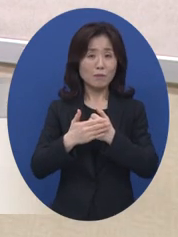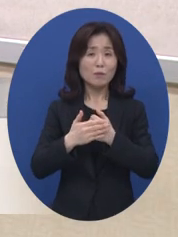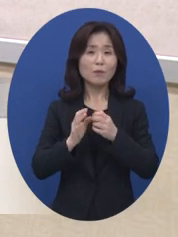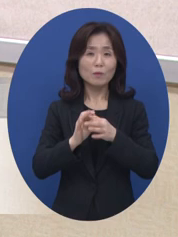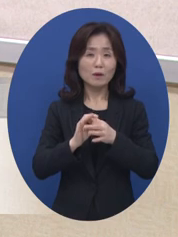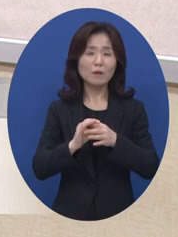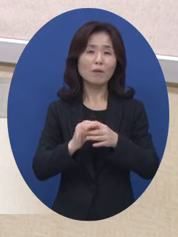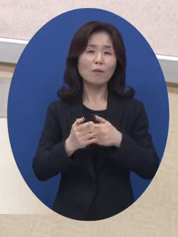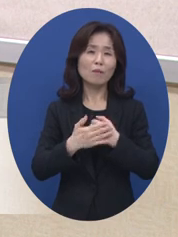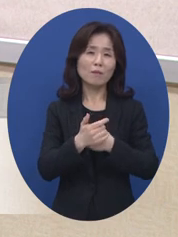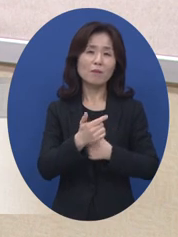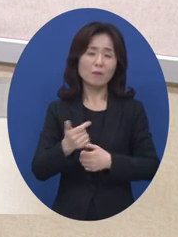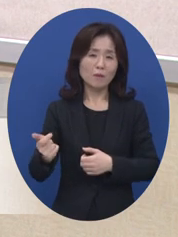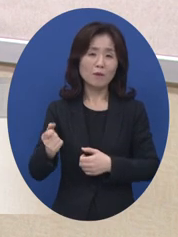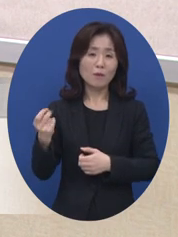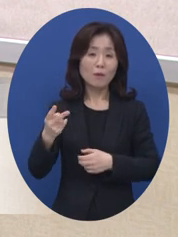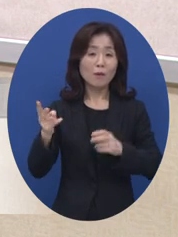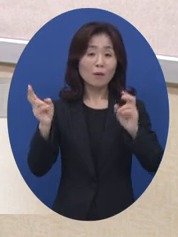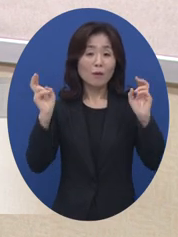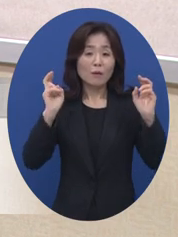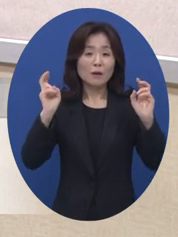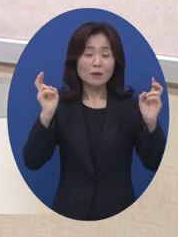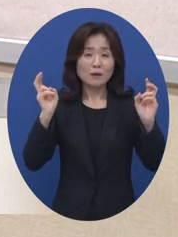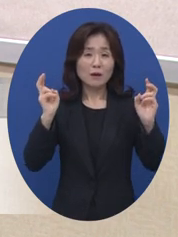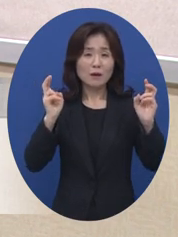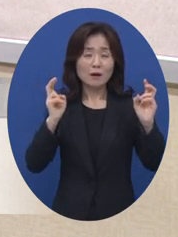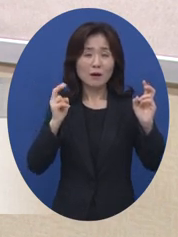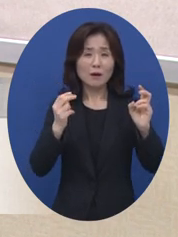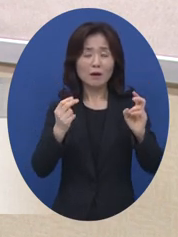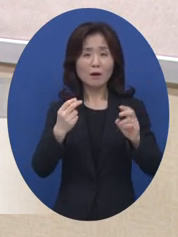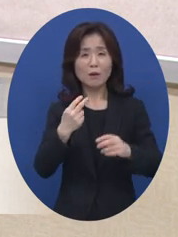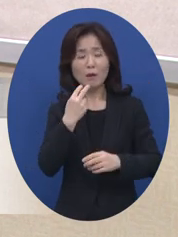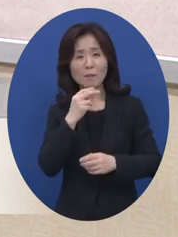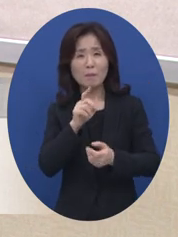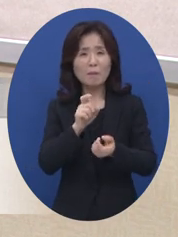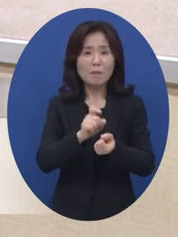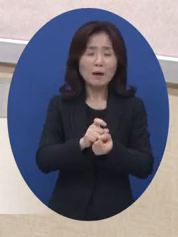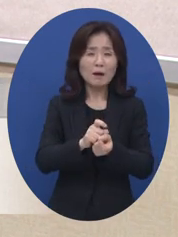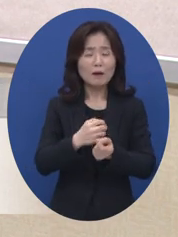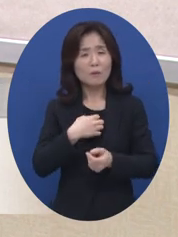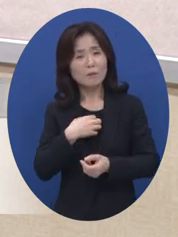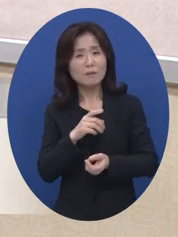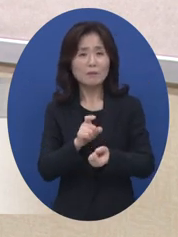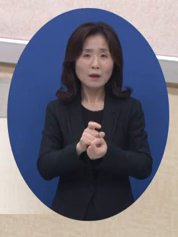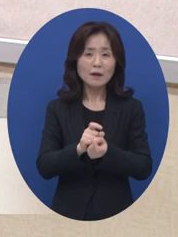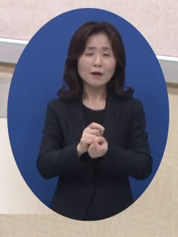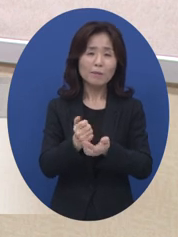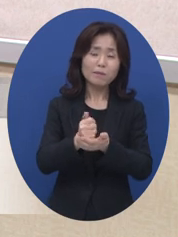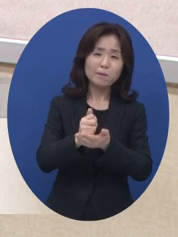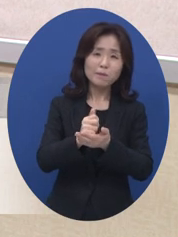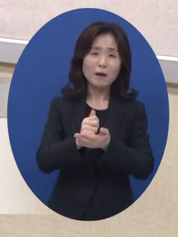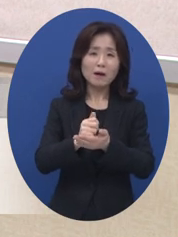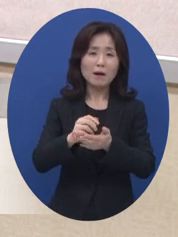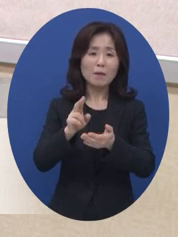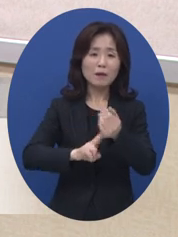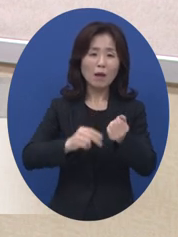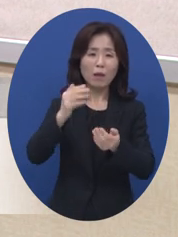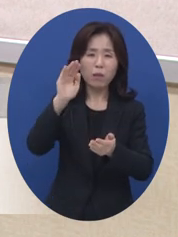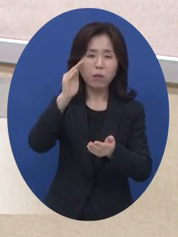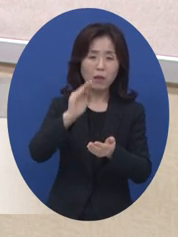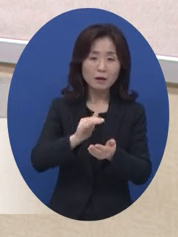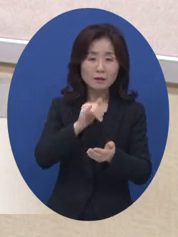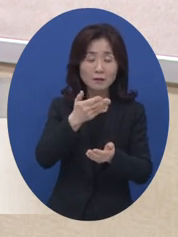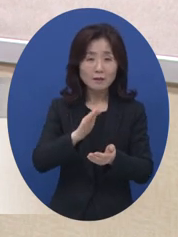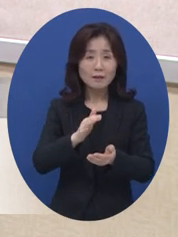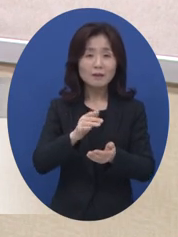도움이 됐고 회사간 좀 존폐 이게 있었는 사실은 콜라 지도 맥주 거의 다 지고 떨어져 썼는데 이거 로 인해 다시